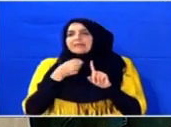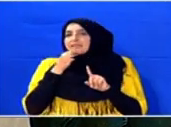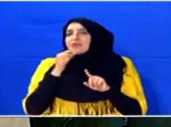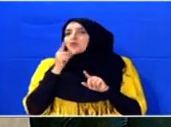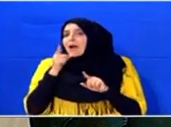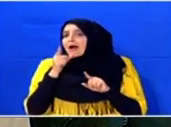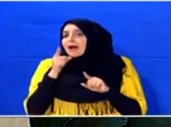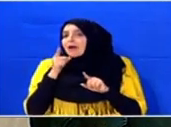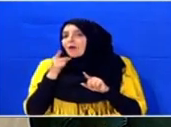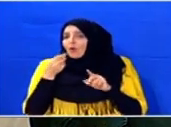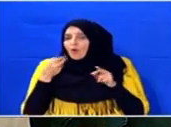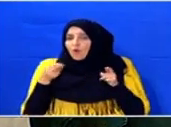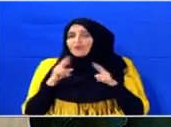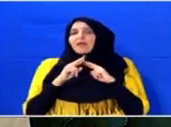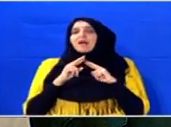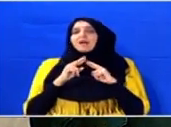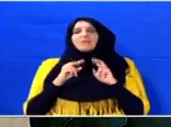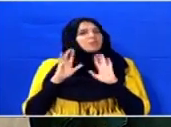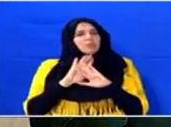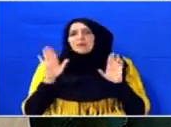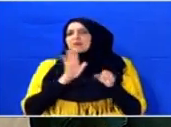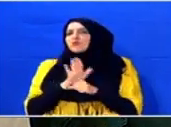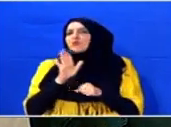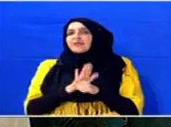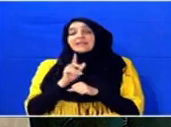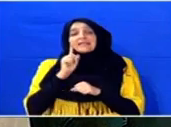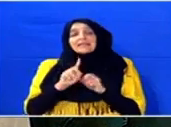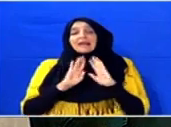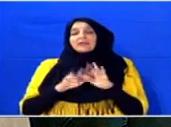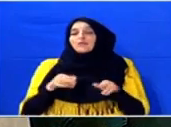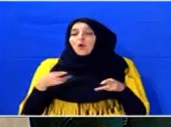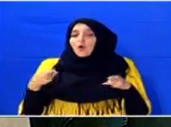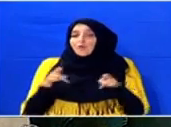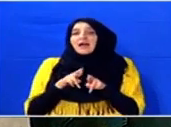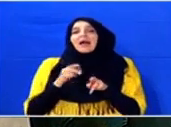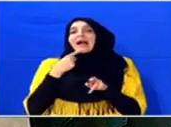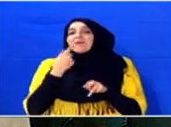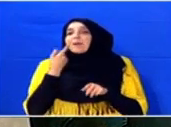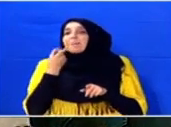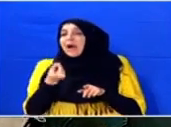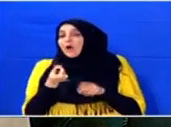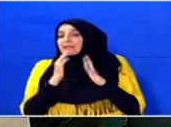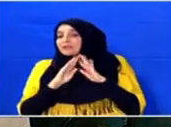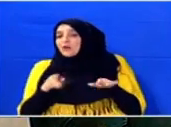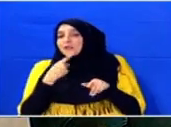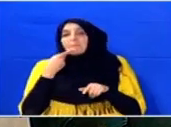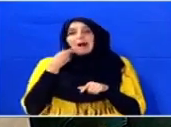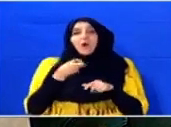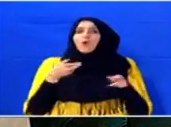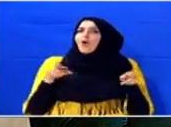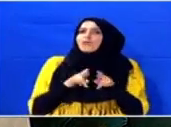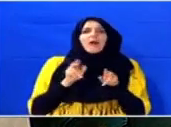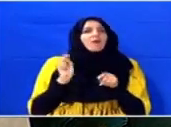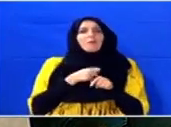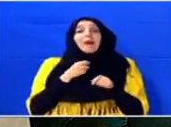راجعتك خلاص هذه من احكام الطلاق الرجعي الرجال تكون صحيحه عادي